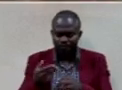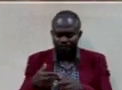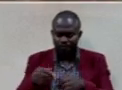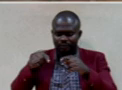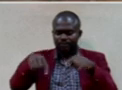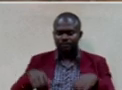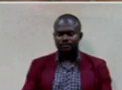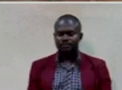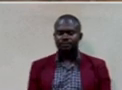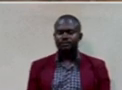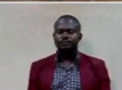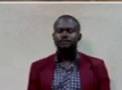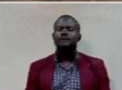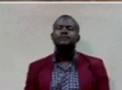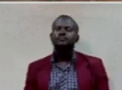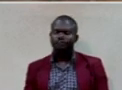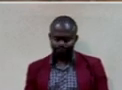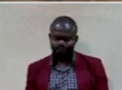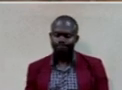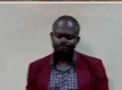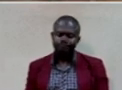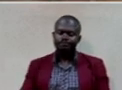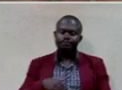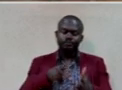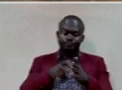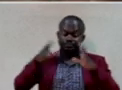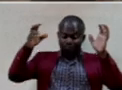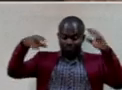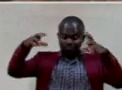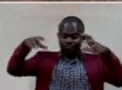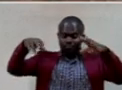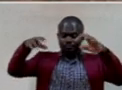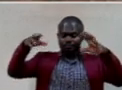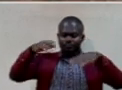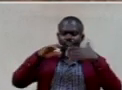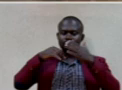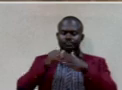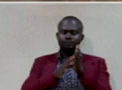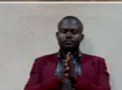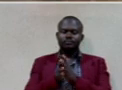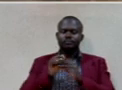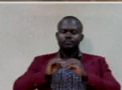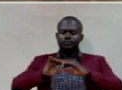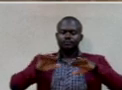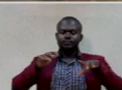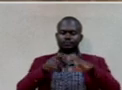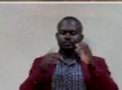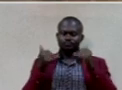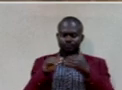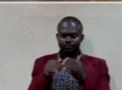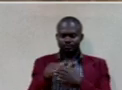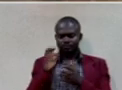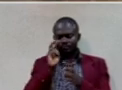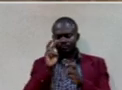Iyo twa imvura yagwaga twashoboye utuboga twacu nyine, imvura ikatunyagira tugakwira imishwaro, ariko ubu ngubu